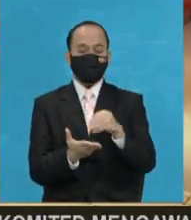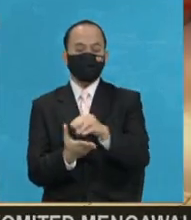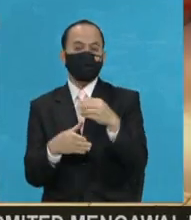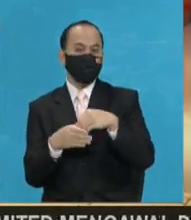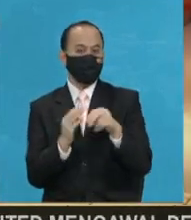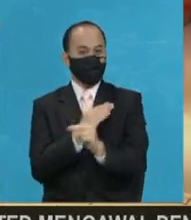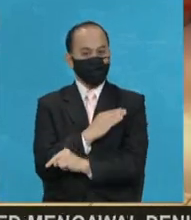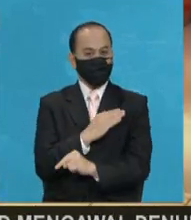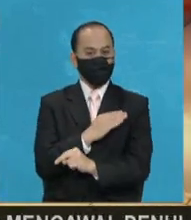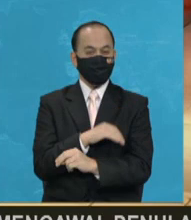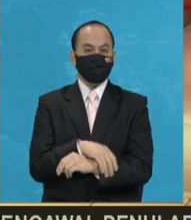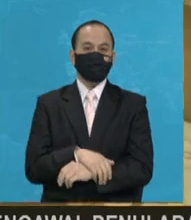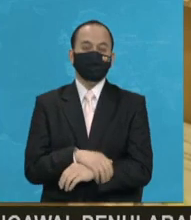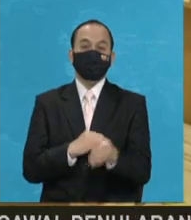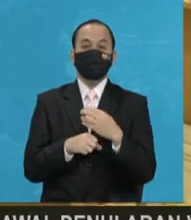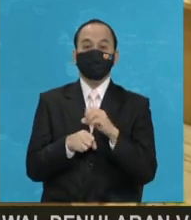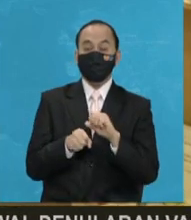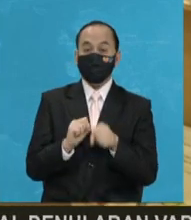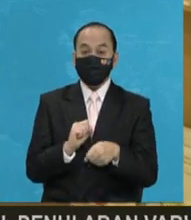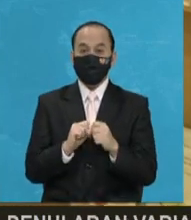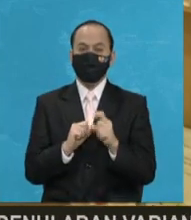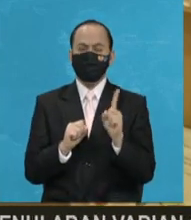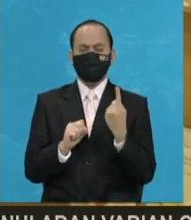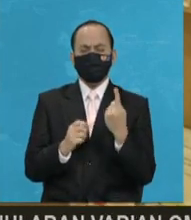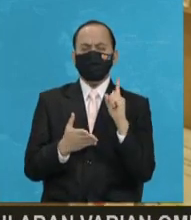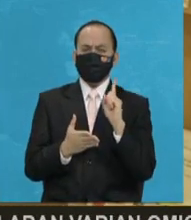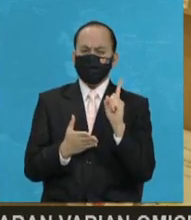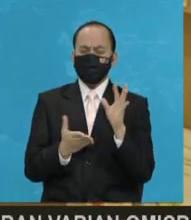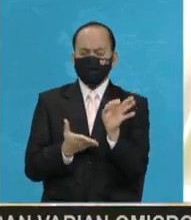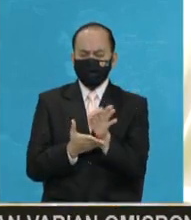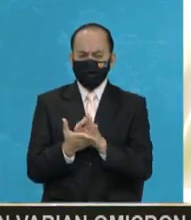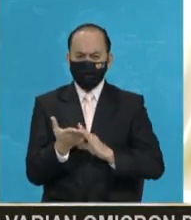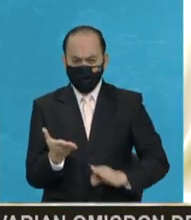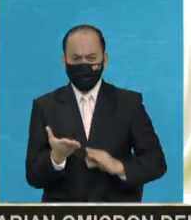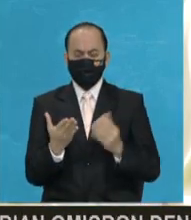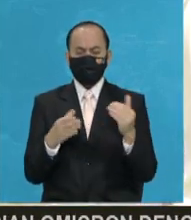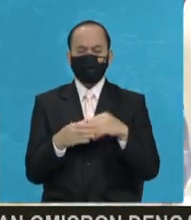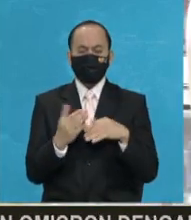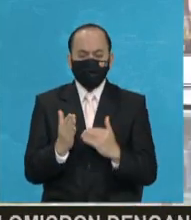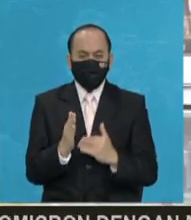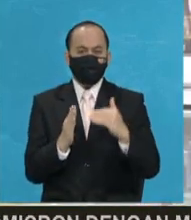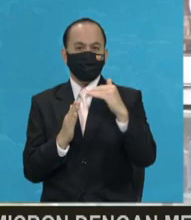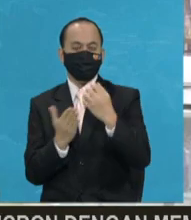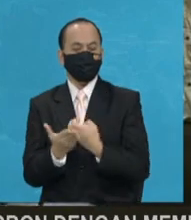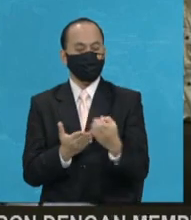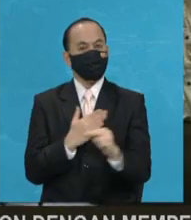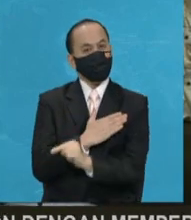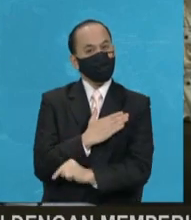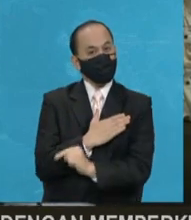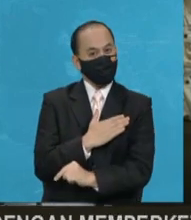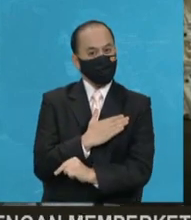di negara sendiri berbelanja di negara sendiri juga merupakan salah satu faktor dalam peningkatan ekonomi negara